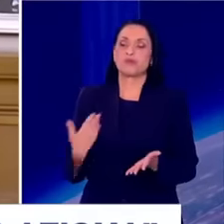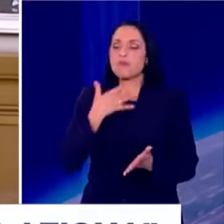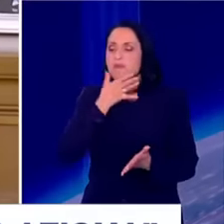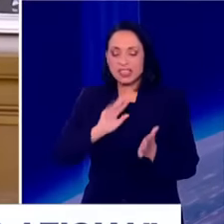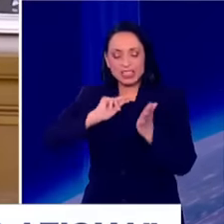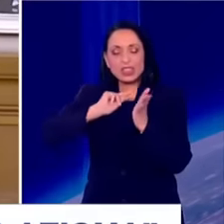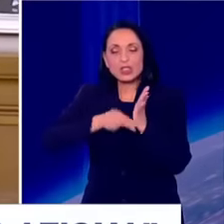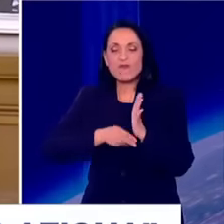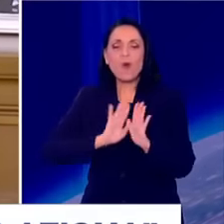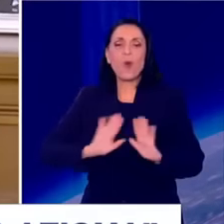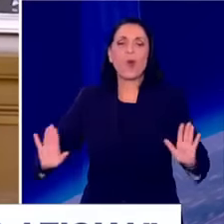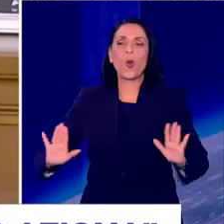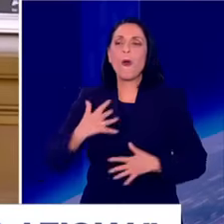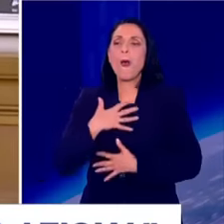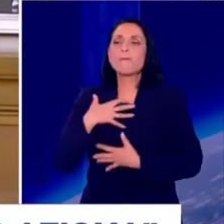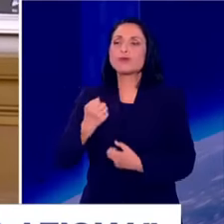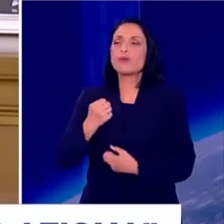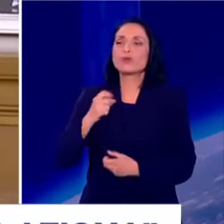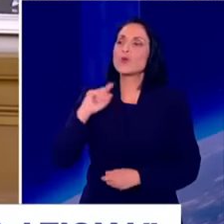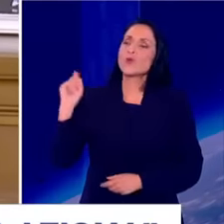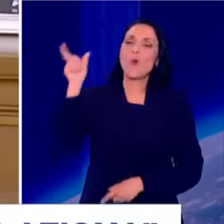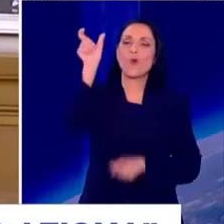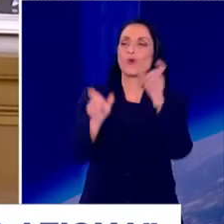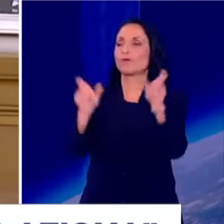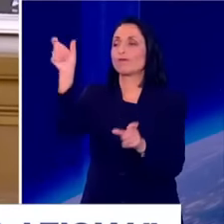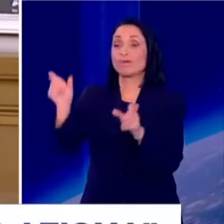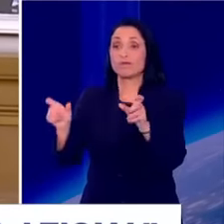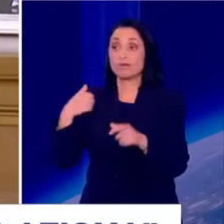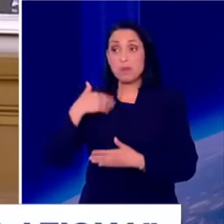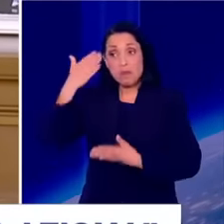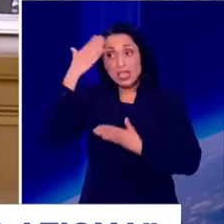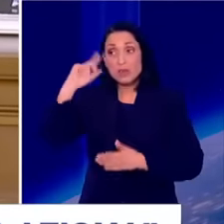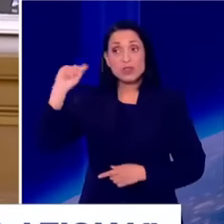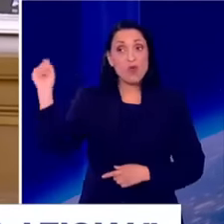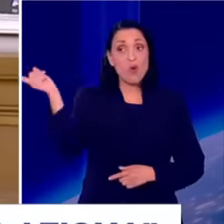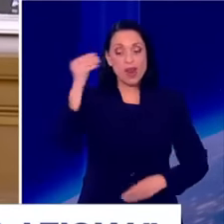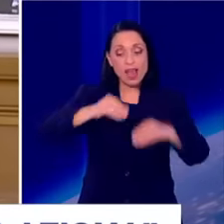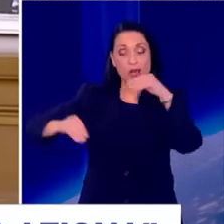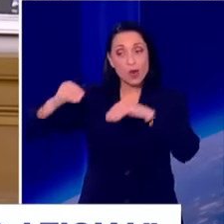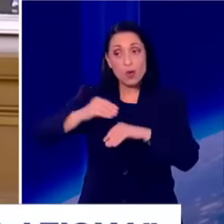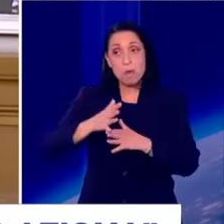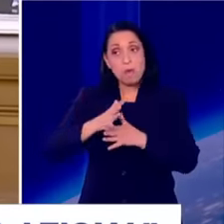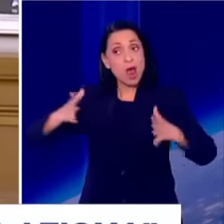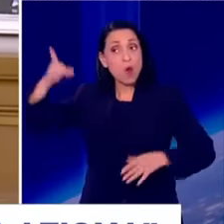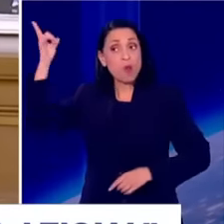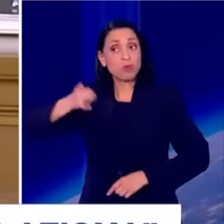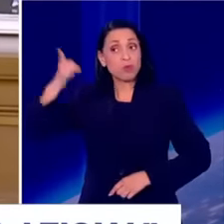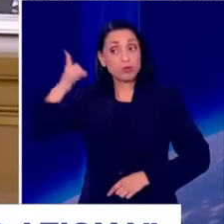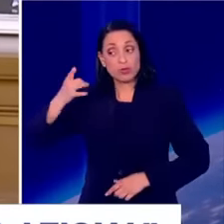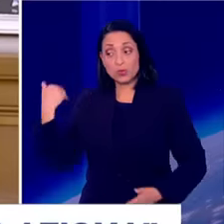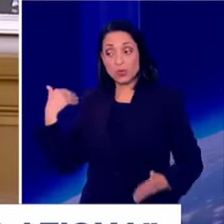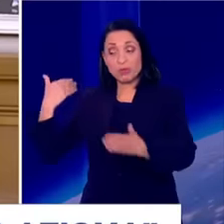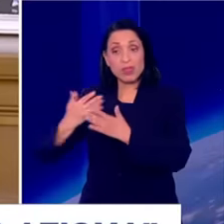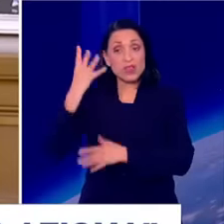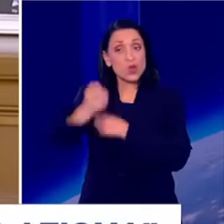υπογράψει ένα συμβόλαιο εμπιστοσύνης με τους Έλληνες πολίτες. Με τίμησαν ένα μεγάλο ποσοστό, με τίμησαν για μία τετραετία και θα ολοκληρώσουμε